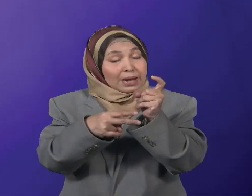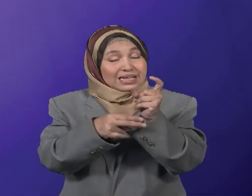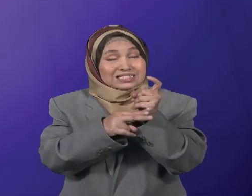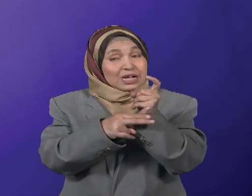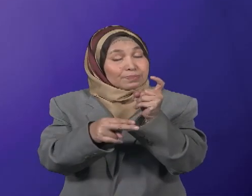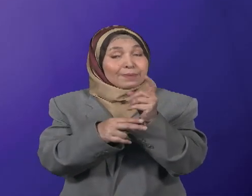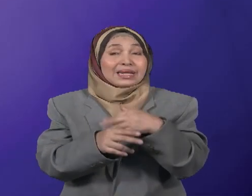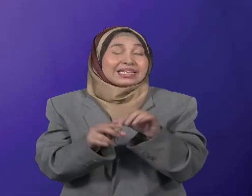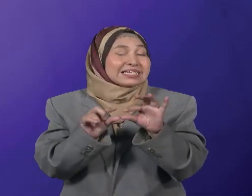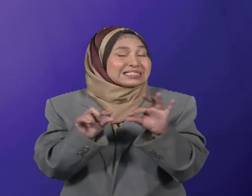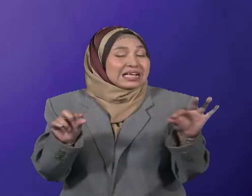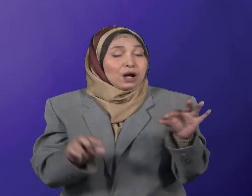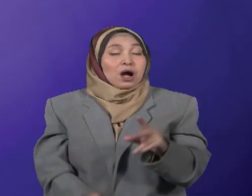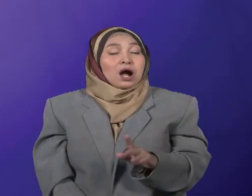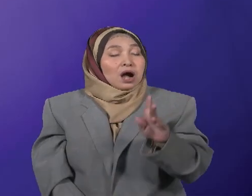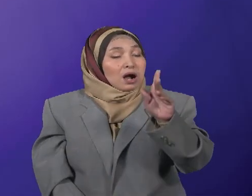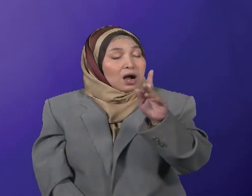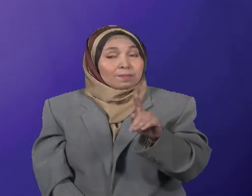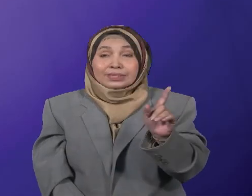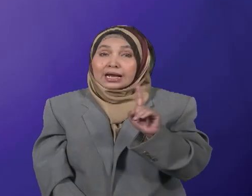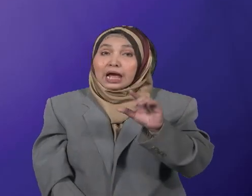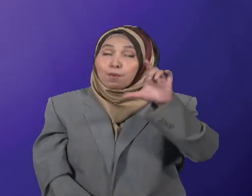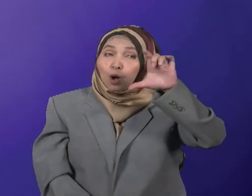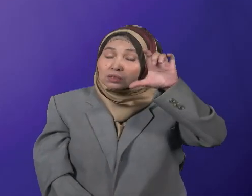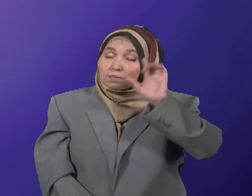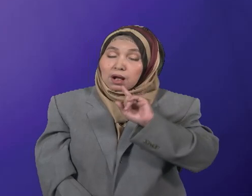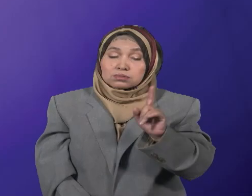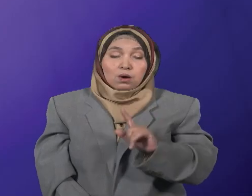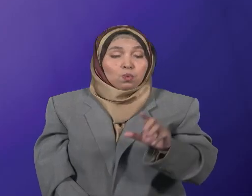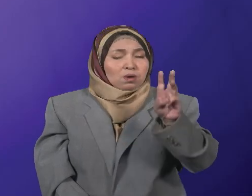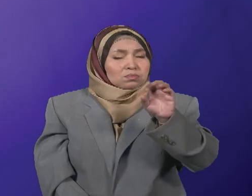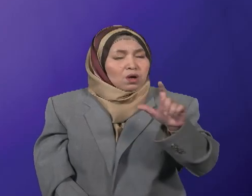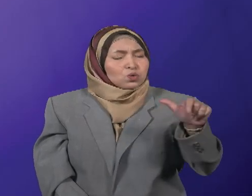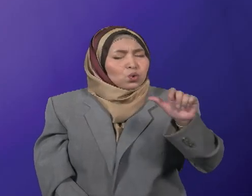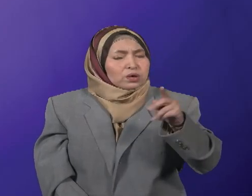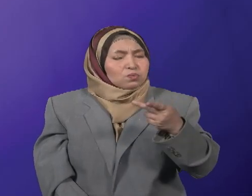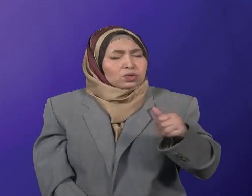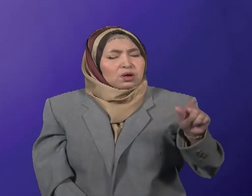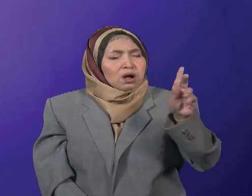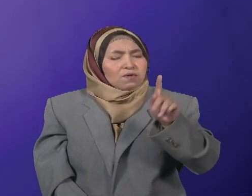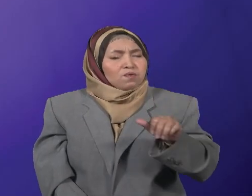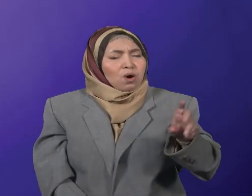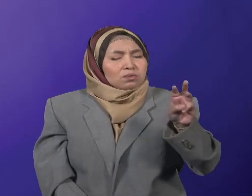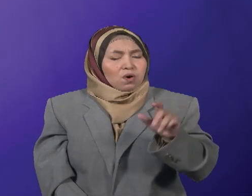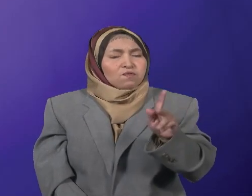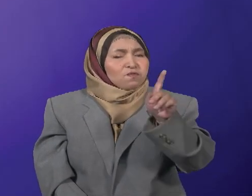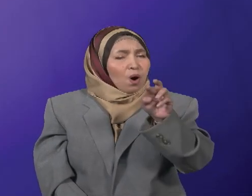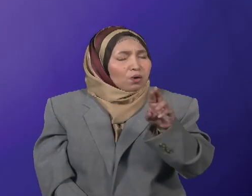So tipislah. Kafarin, jangan baca tebal. Ya, wallahu la yuhibbu kulla